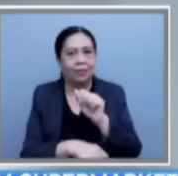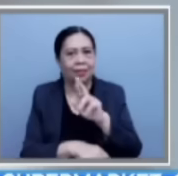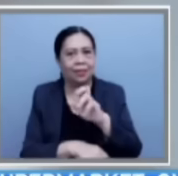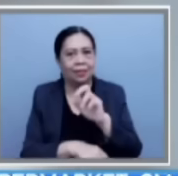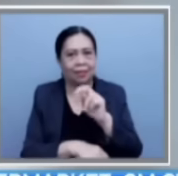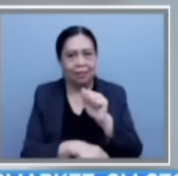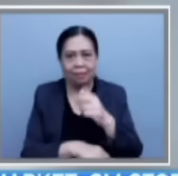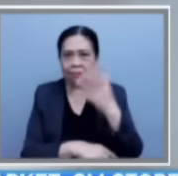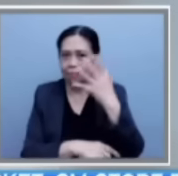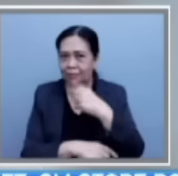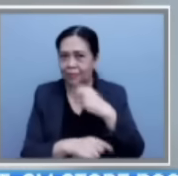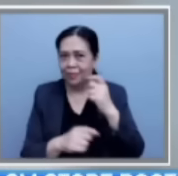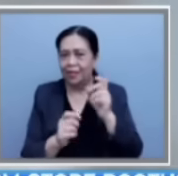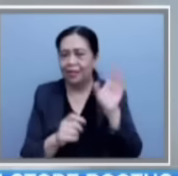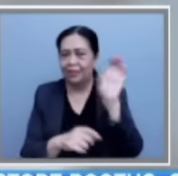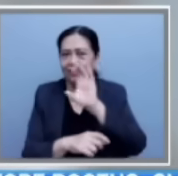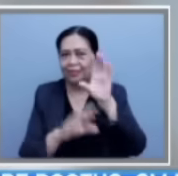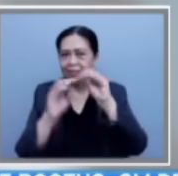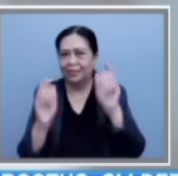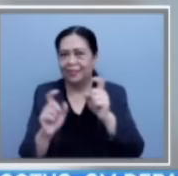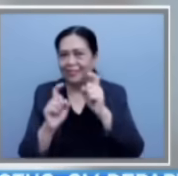Christmas gift iyan